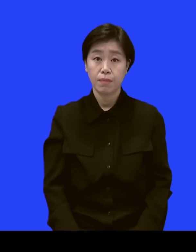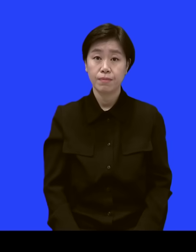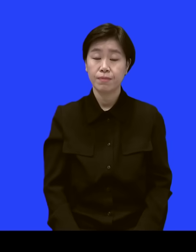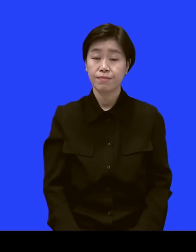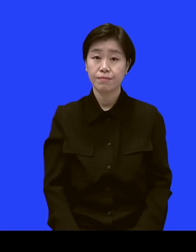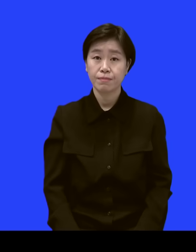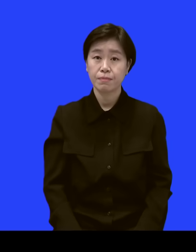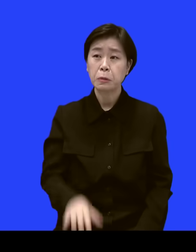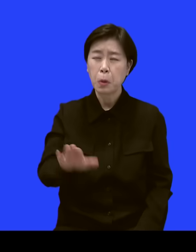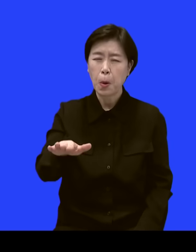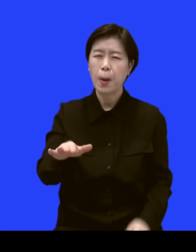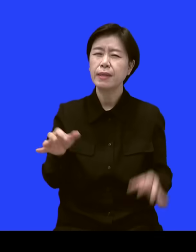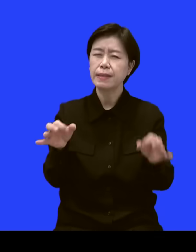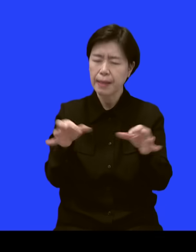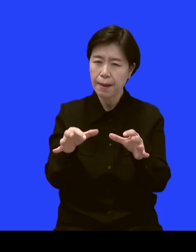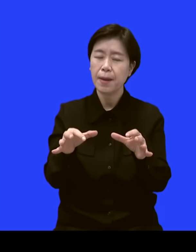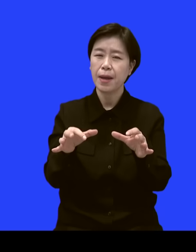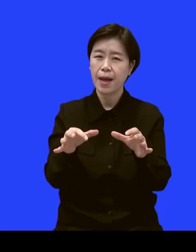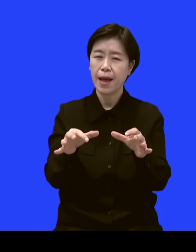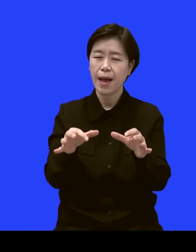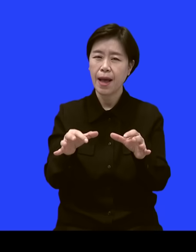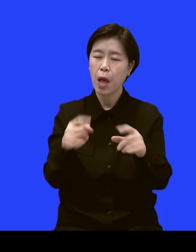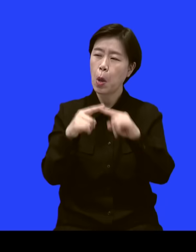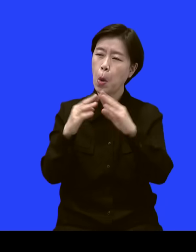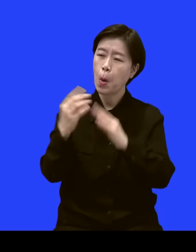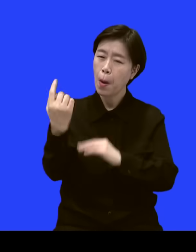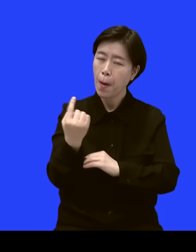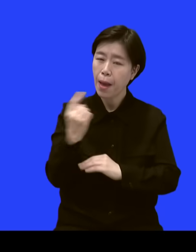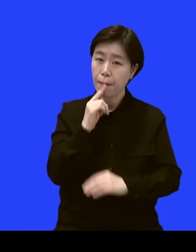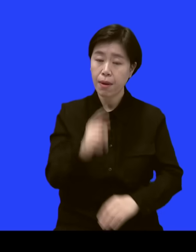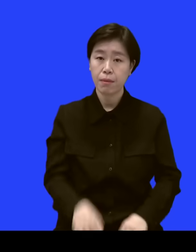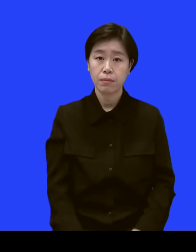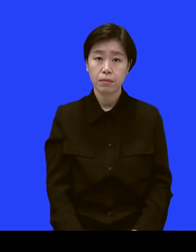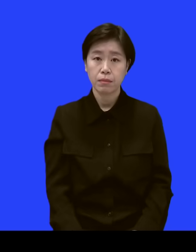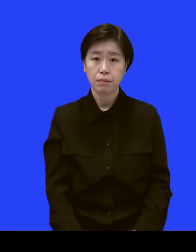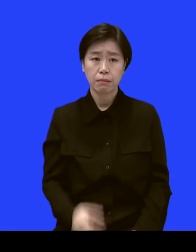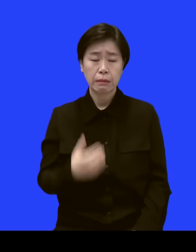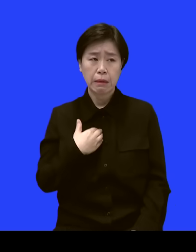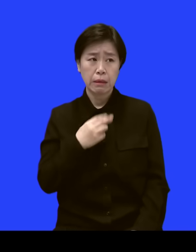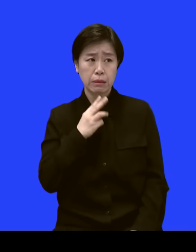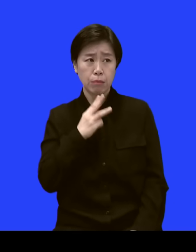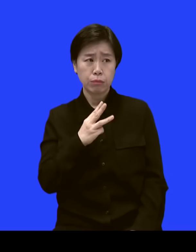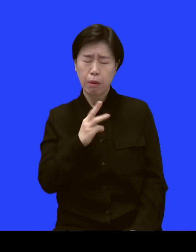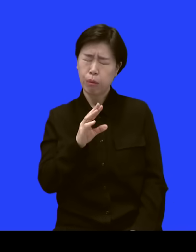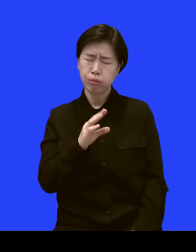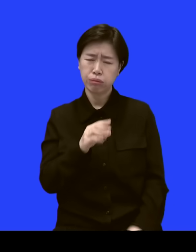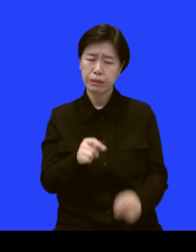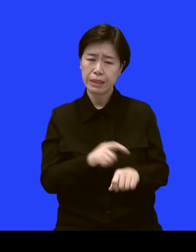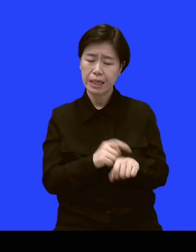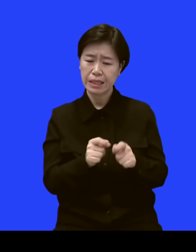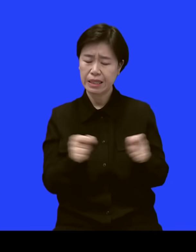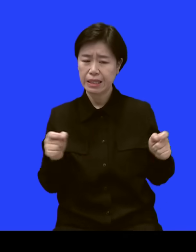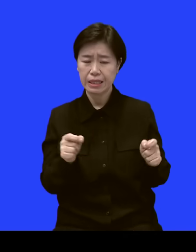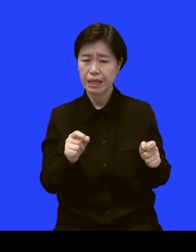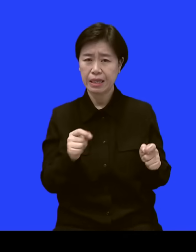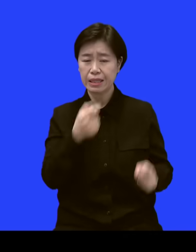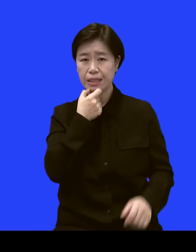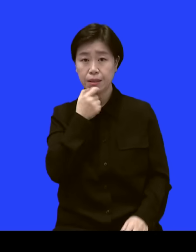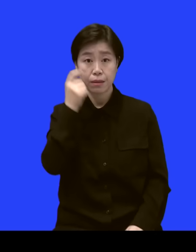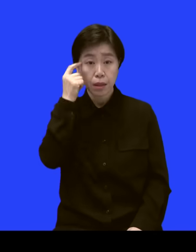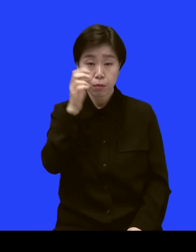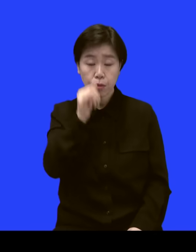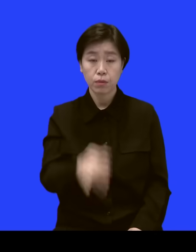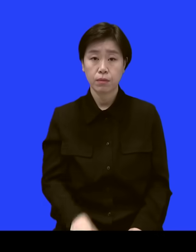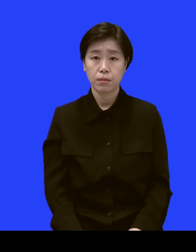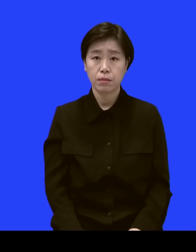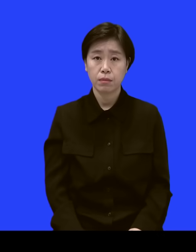3분만 있으면 된다는 거예요. 그래서 싫은데 3분 그래 3분. 그렇게 교회 가기 싫었어요? 싫었어요. 아예 들어가는 출입조차